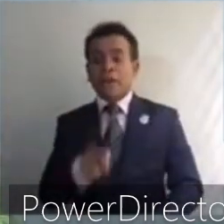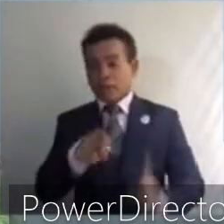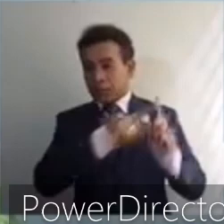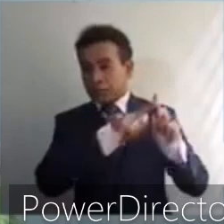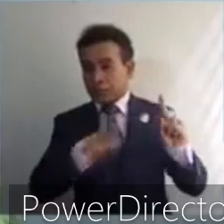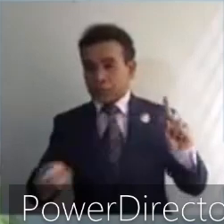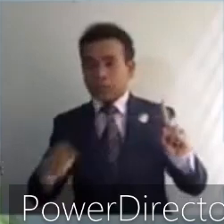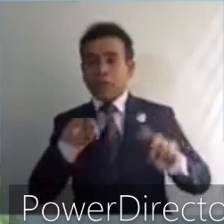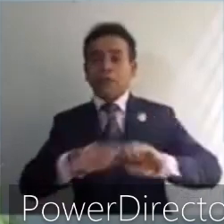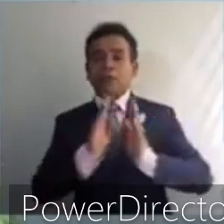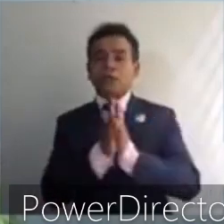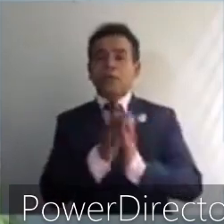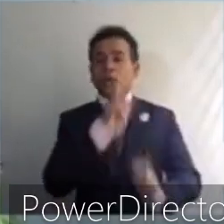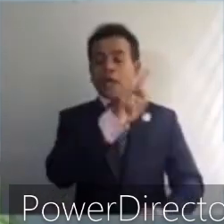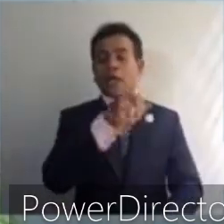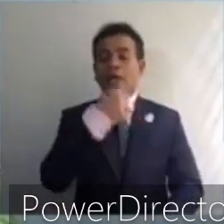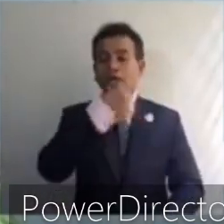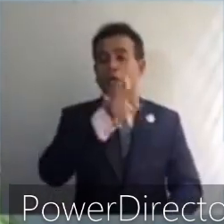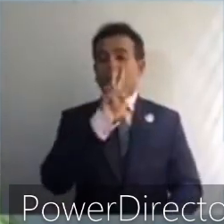পেয়েছি